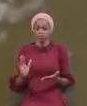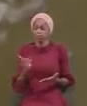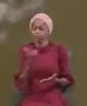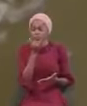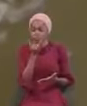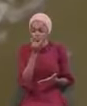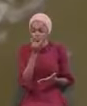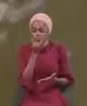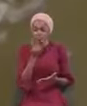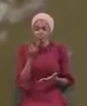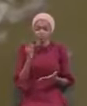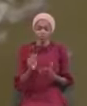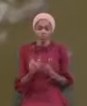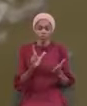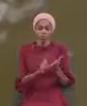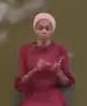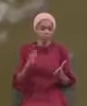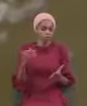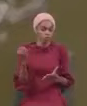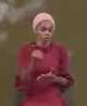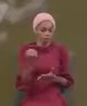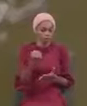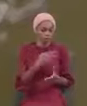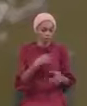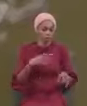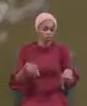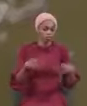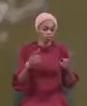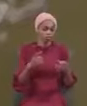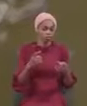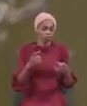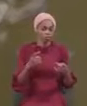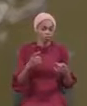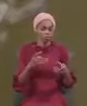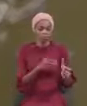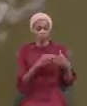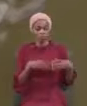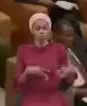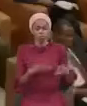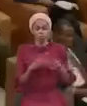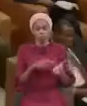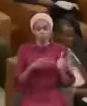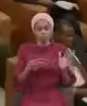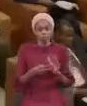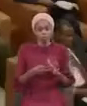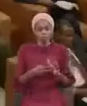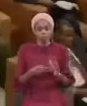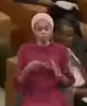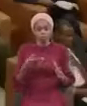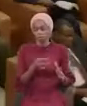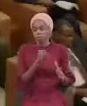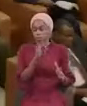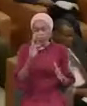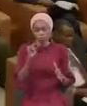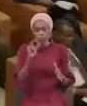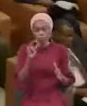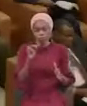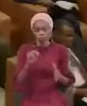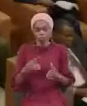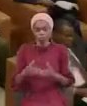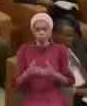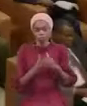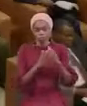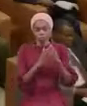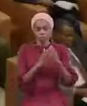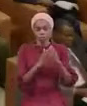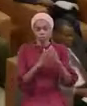juste pour dire il y a pas de leadership je ne pense pas que je peux prendre ceci cela